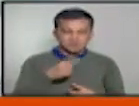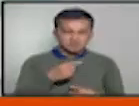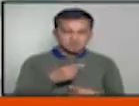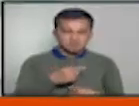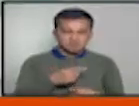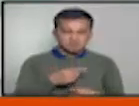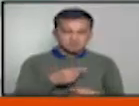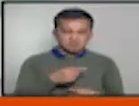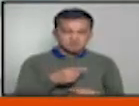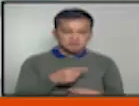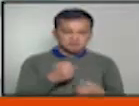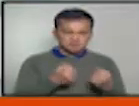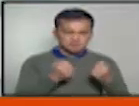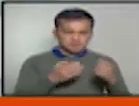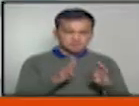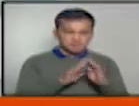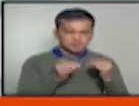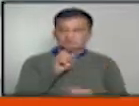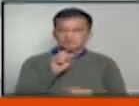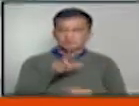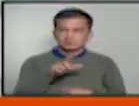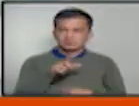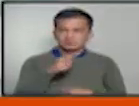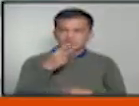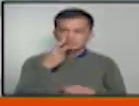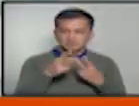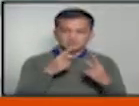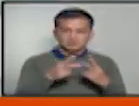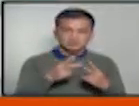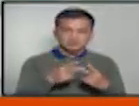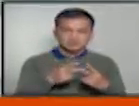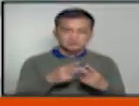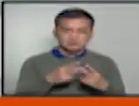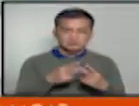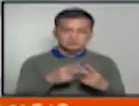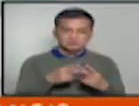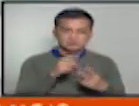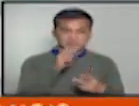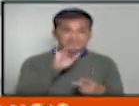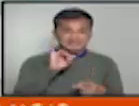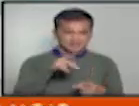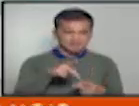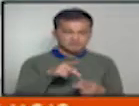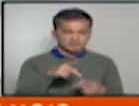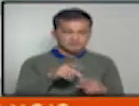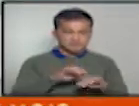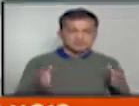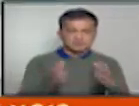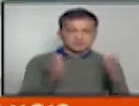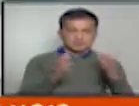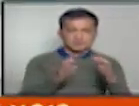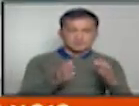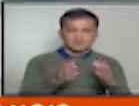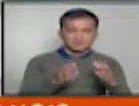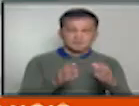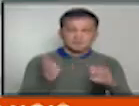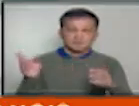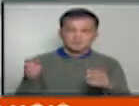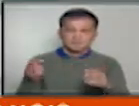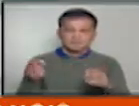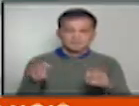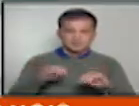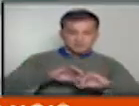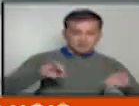yung driver ng barangay patrol. Pagkatapos po, naawat nung isang taga sa amin, sir. Inabol po yung